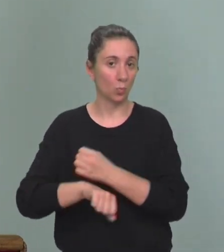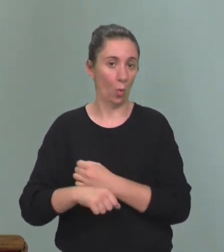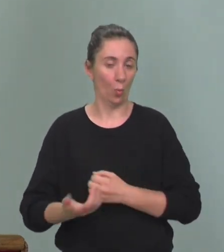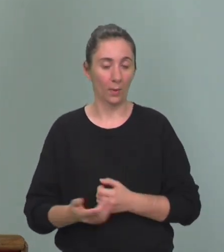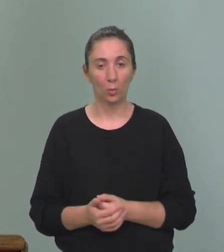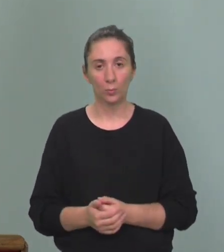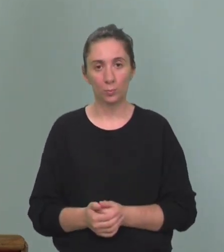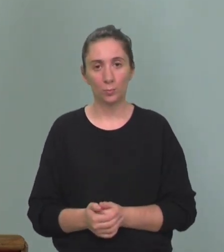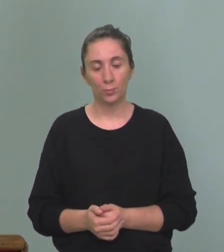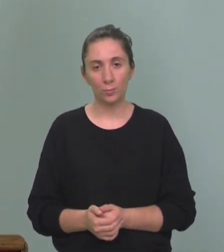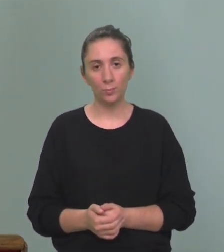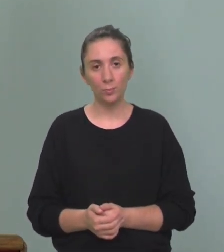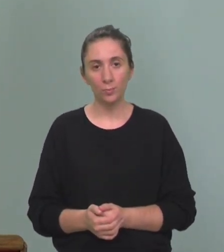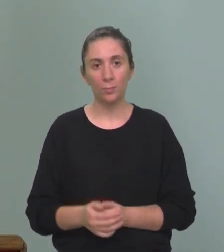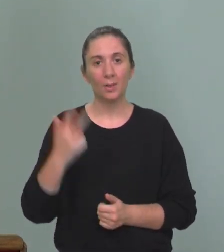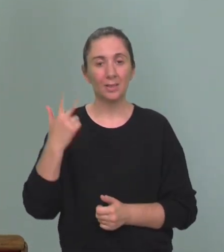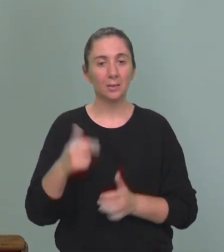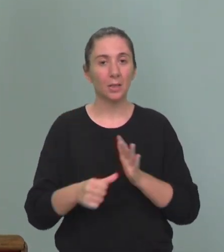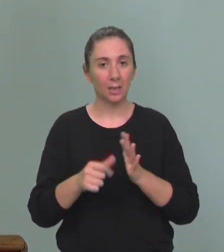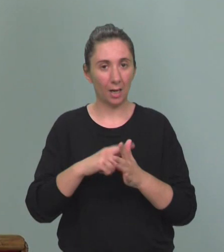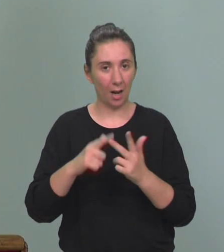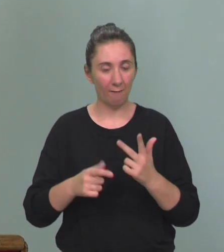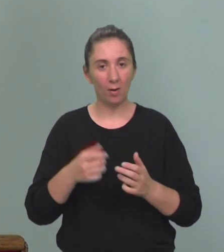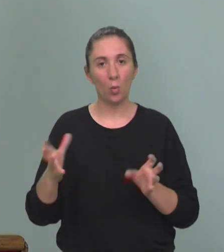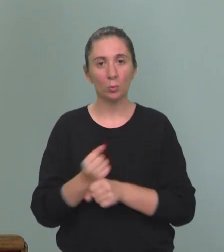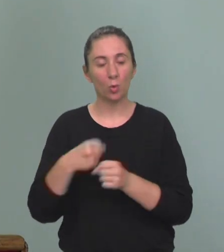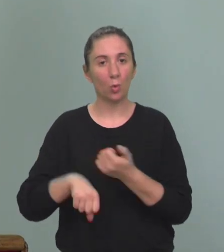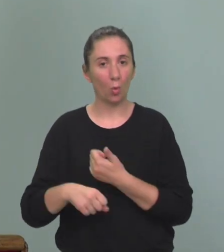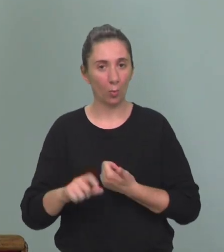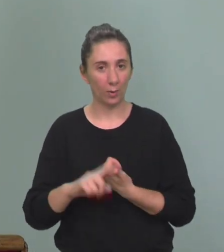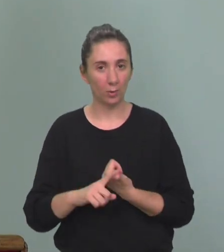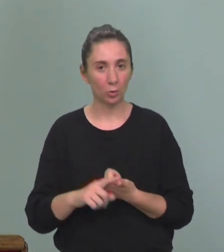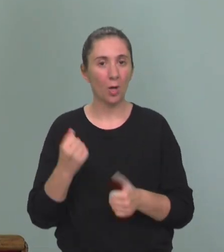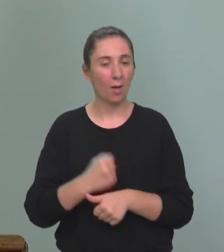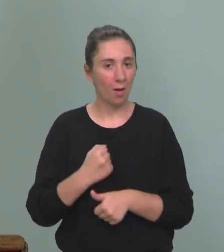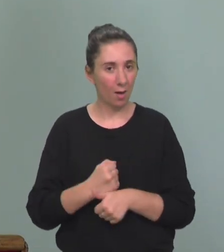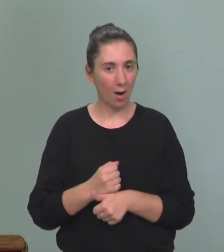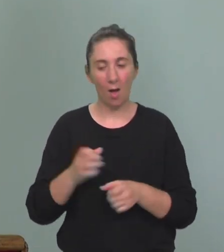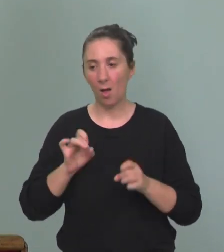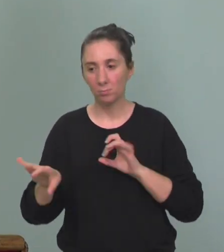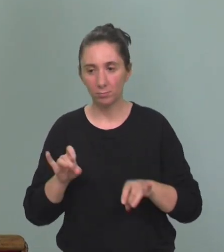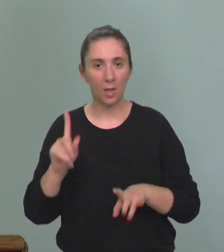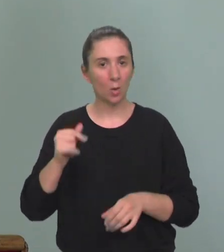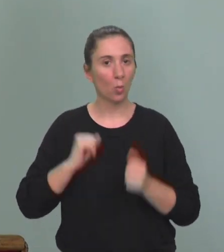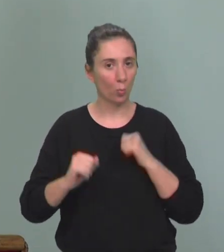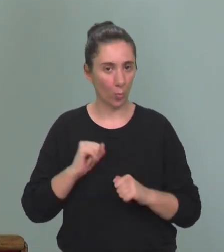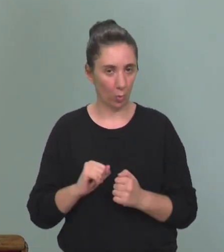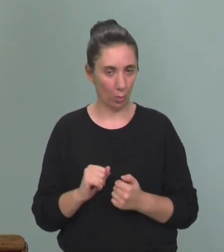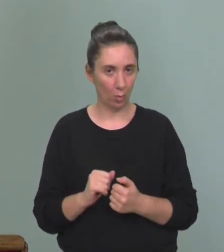nogometnom. Tri glavne karakteristike uspješnog nogometaša je predani rad, odricanje i